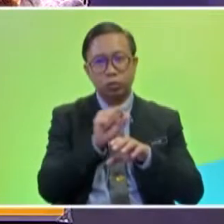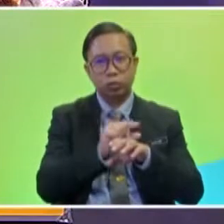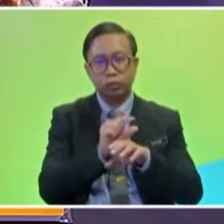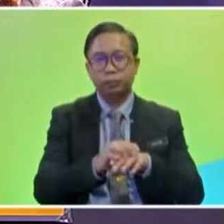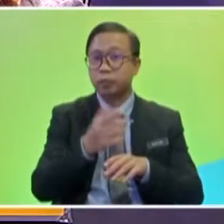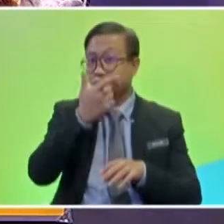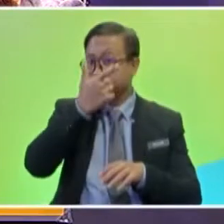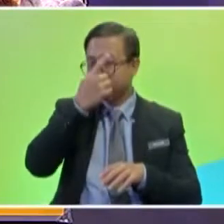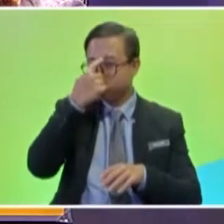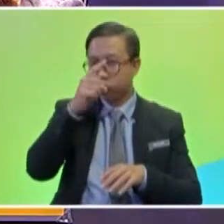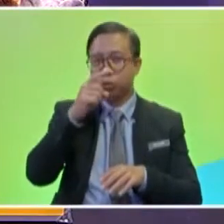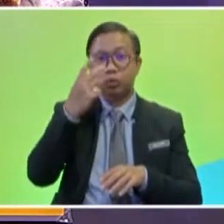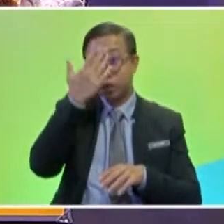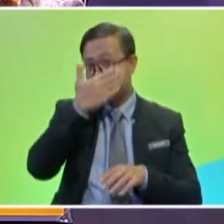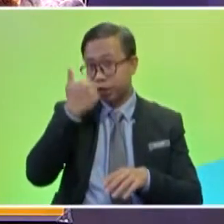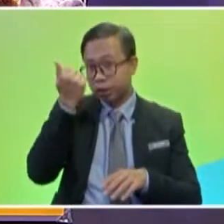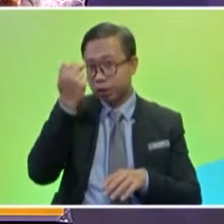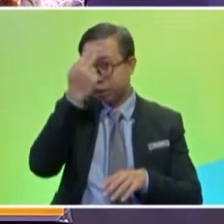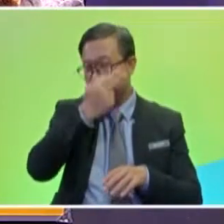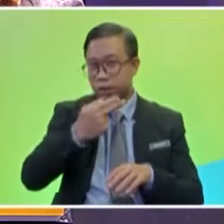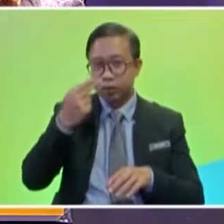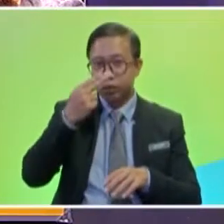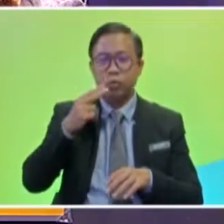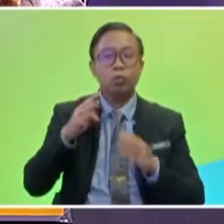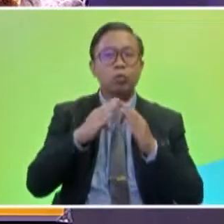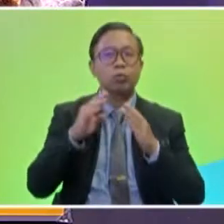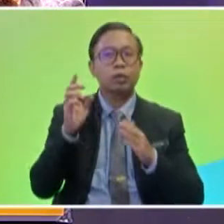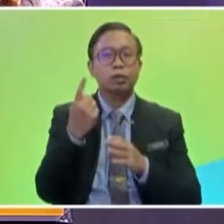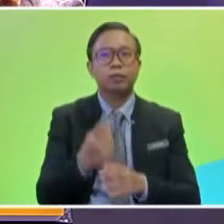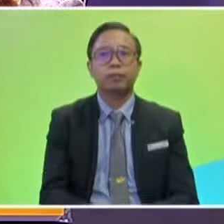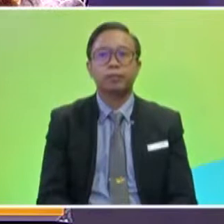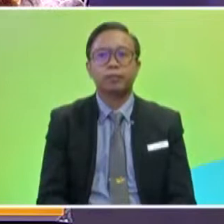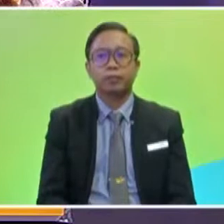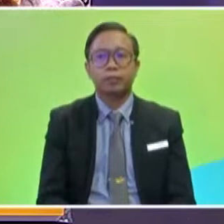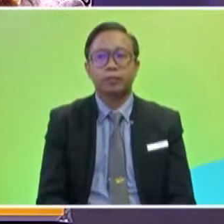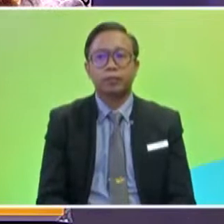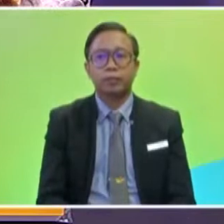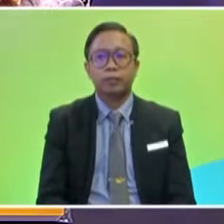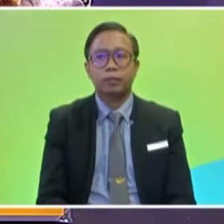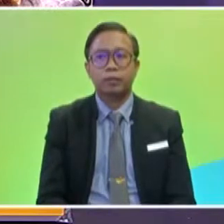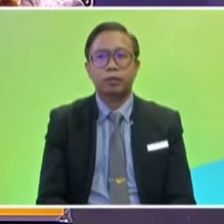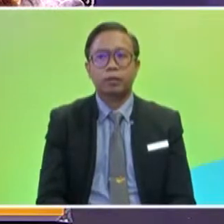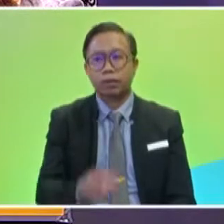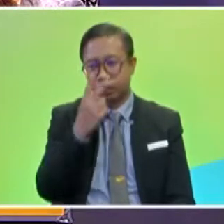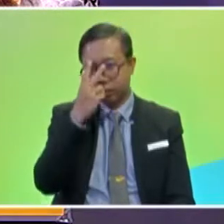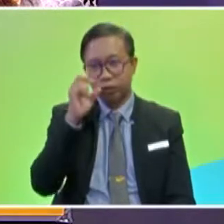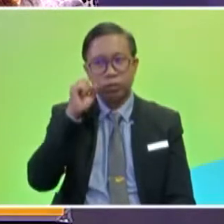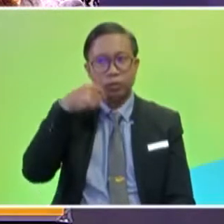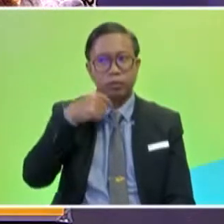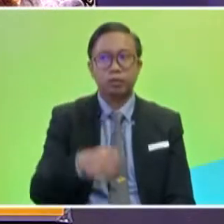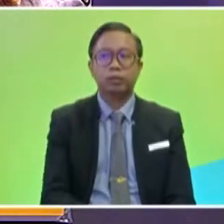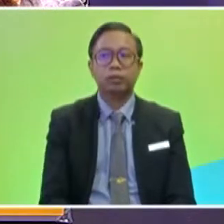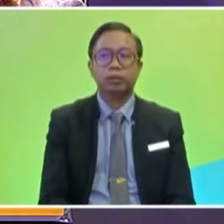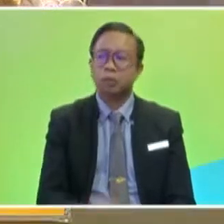kita sekadarnya Ucil gila betul dan 41 harimau sebelah tuh kayak betul aja sedang menjeling cervical